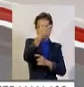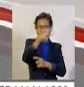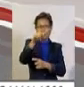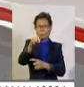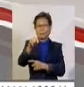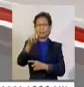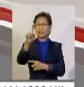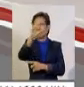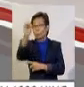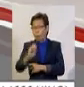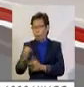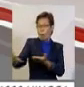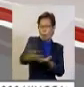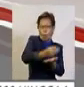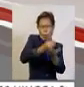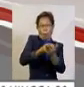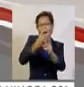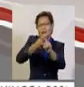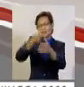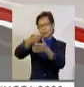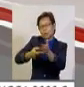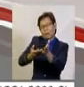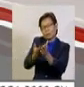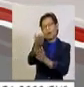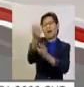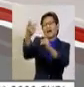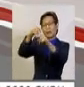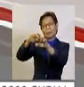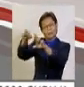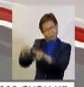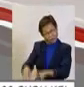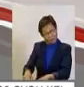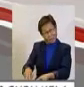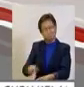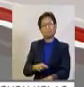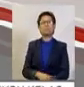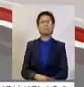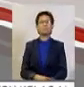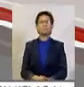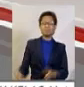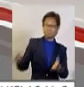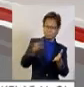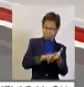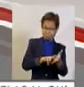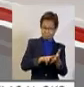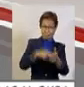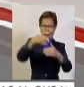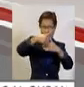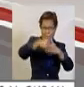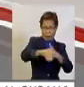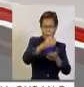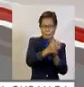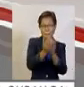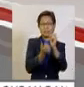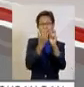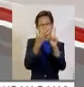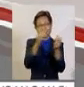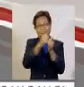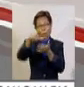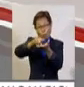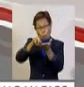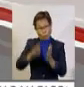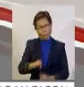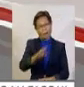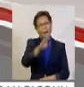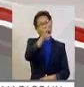13.1% pendapatan datang melalui cukai langsung kepada rakyat bersasar. Laporan pasca belanjawan 2019 bersama